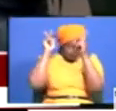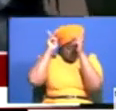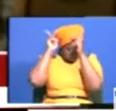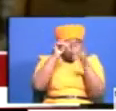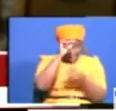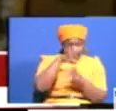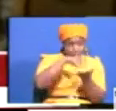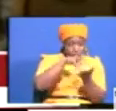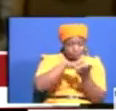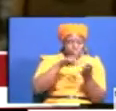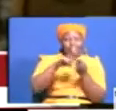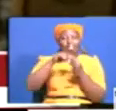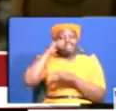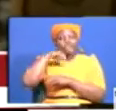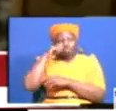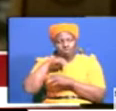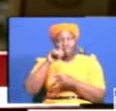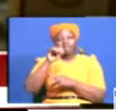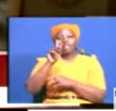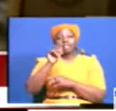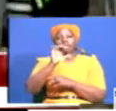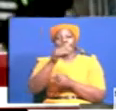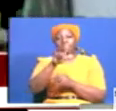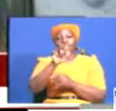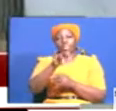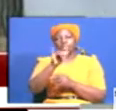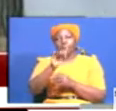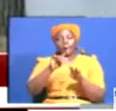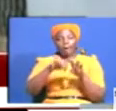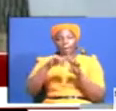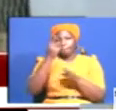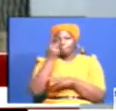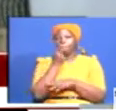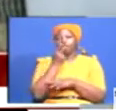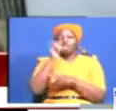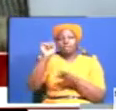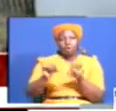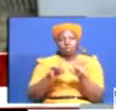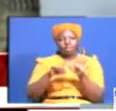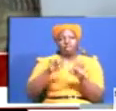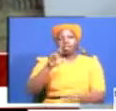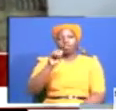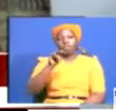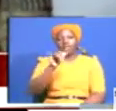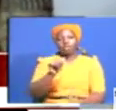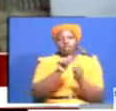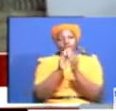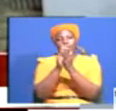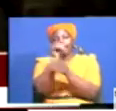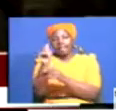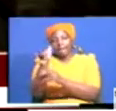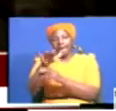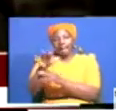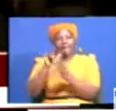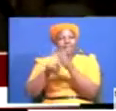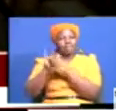Kitui Mashambani, Kacheliba, Pokot Kusini na Rongai, pamoja na wadi ya Nyaki Magharibi iliyoko eneo bunge la Imenti